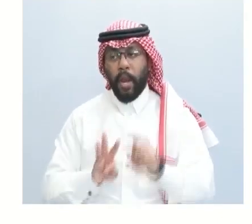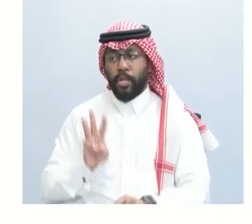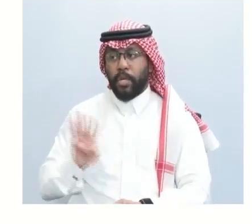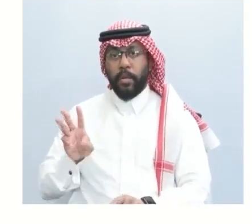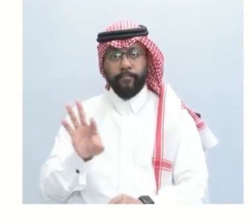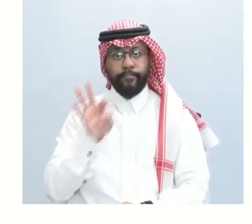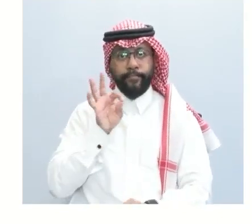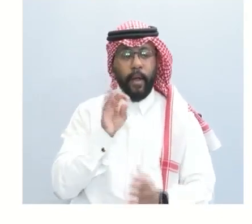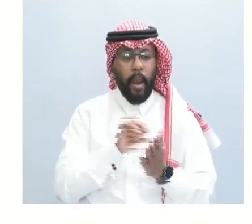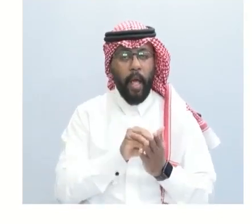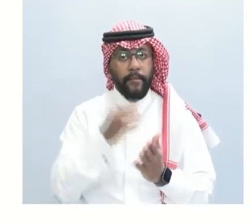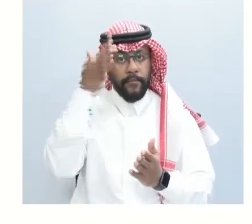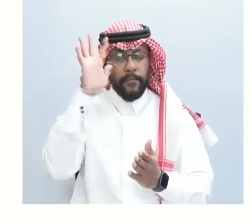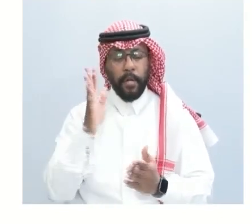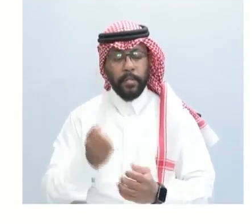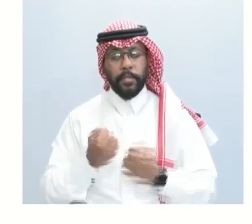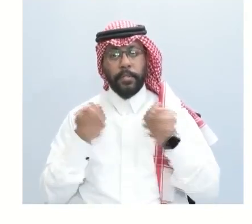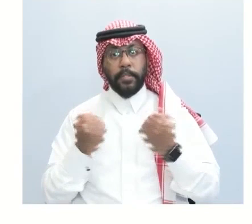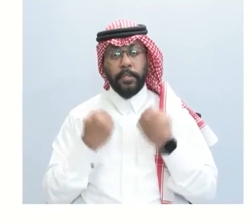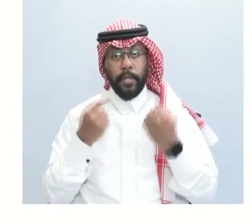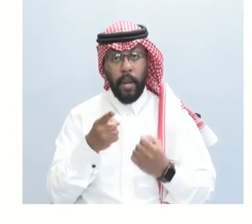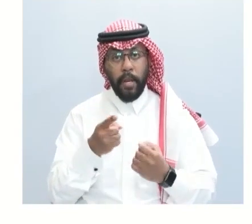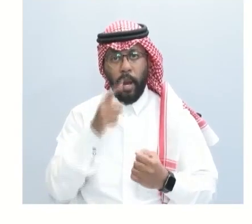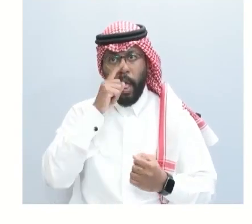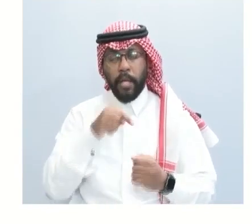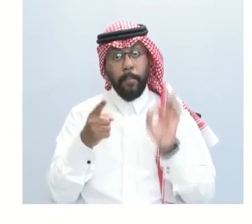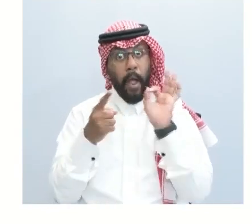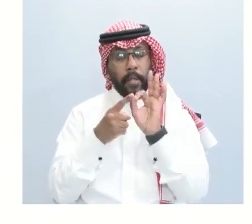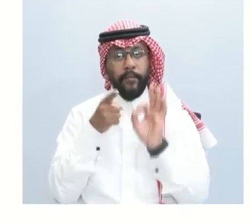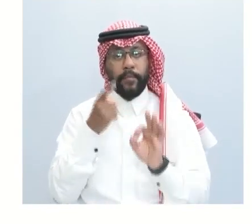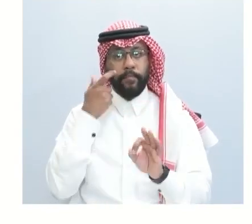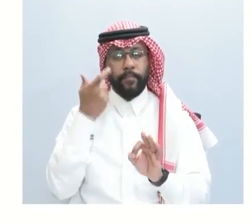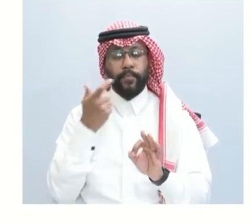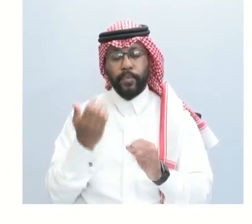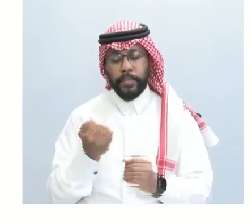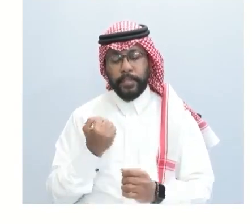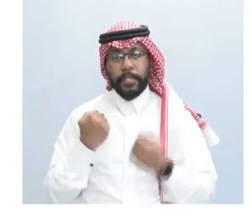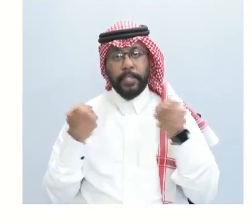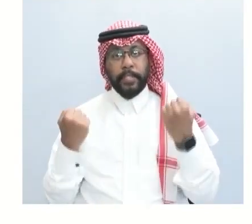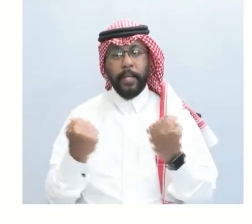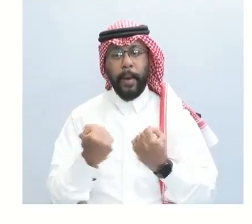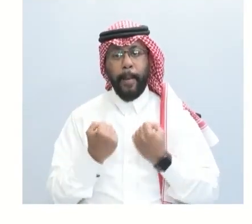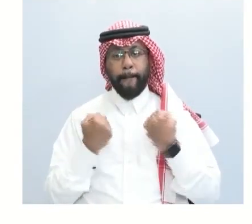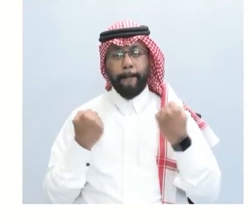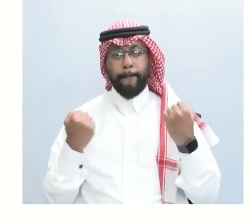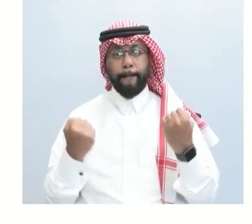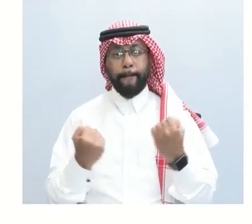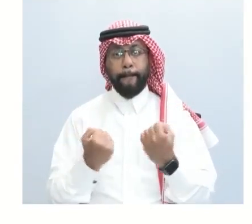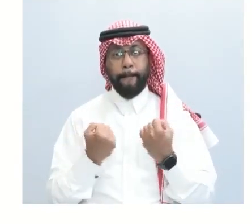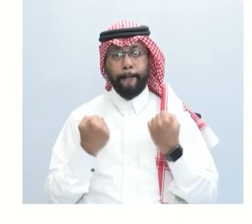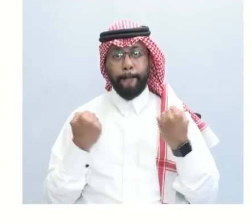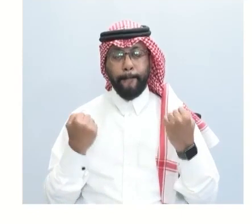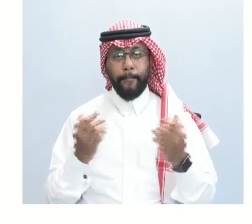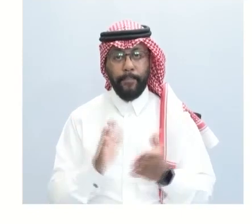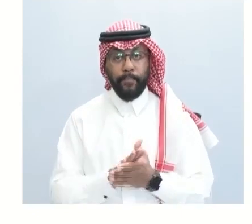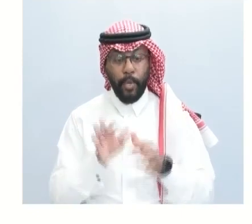ذلك تدرب على القائه وهذا هو الهدف ان تتدرب على القاء هذا النص وان تفعل ايضا مهارات الخطابه والالقاء تدرب على